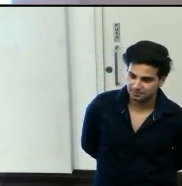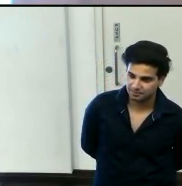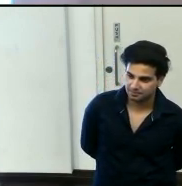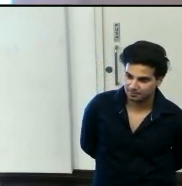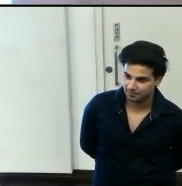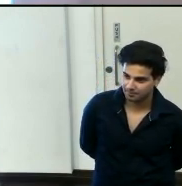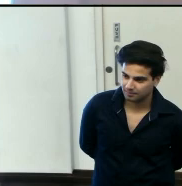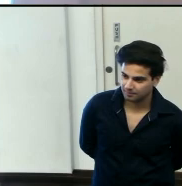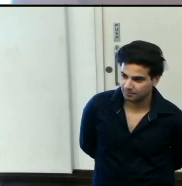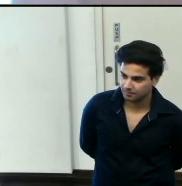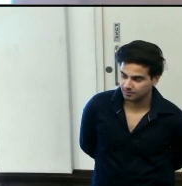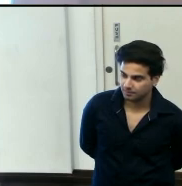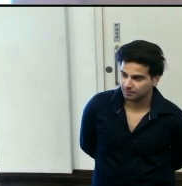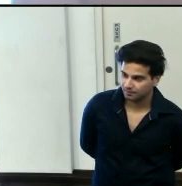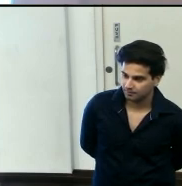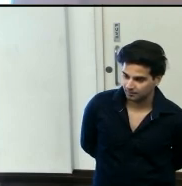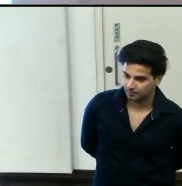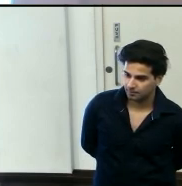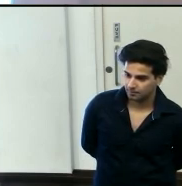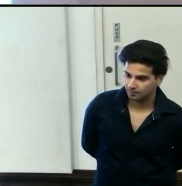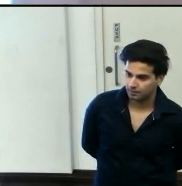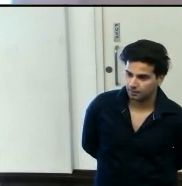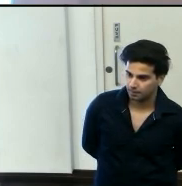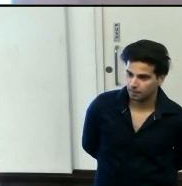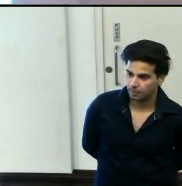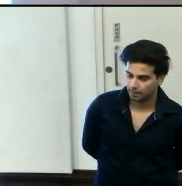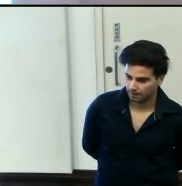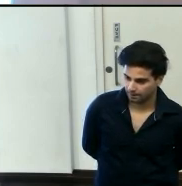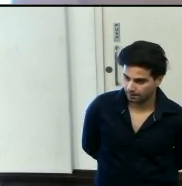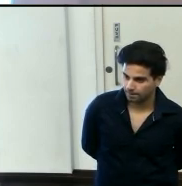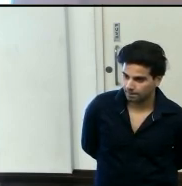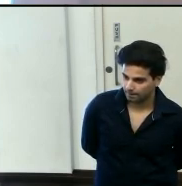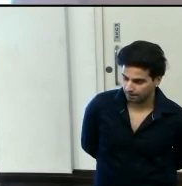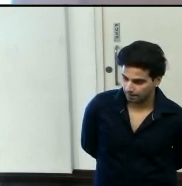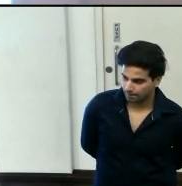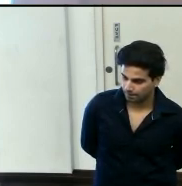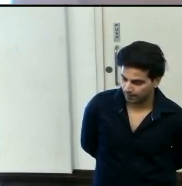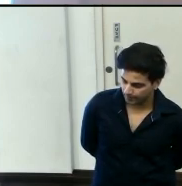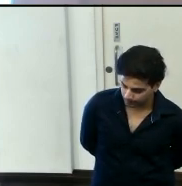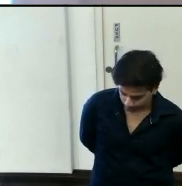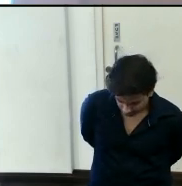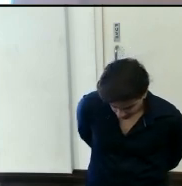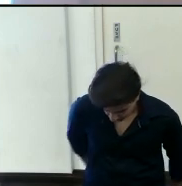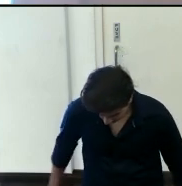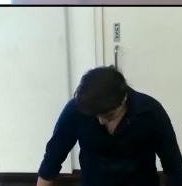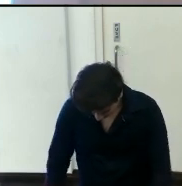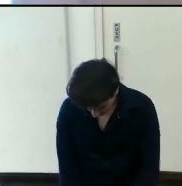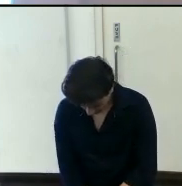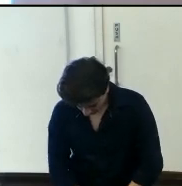ಡಿಪೆಂಡೆನ್ಸಿ ಆಫ್ ದ ಮೀಡಿಯಂ ಹಿನ್ನೆಲೆ ಒಳಗೆ ಆರ್ಟಿಸ್ಟ್ ಬುಕ್ಗಳು ಸುಮಾರು ಮಾಡಿದ್ದೀರಾ ನೀವು. ಸೊ